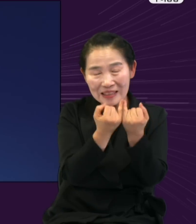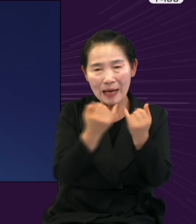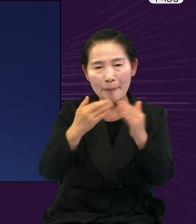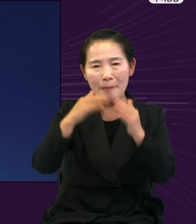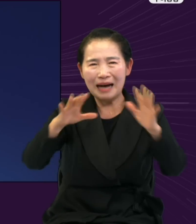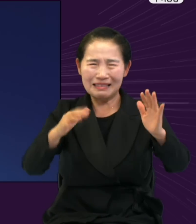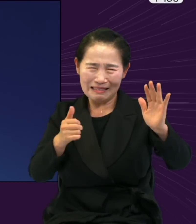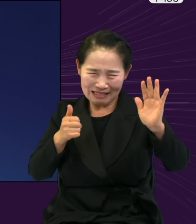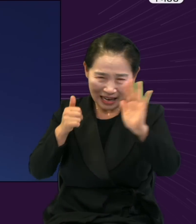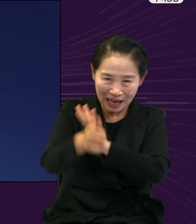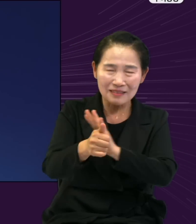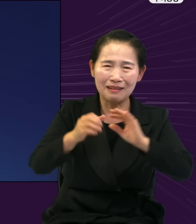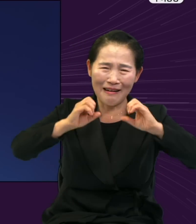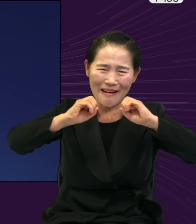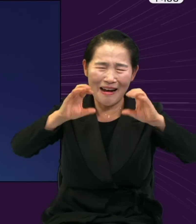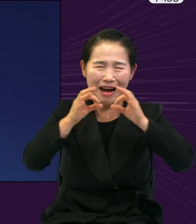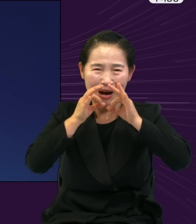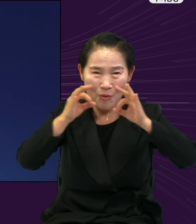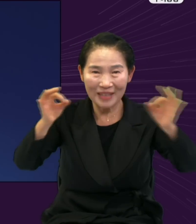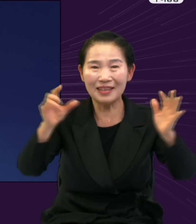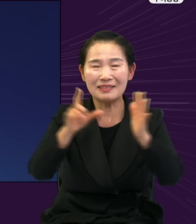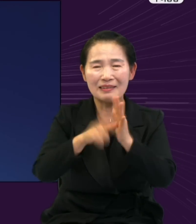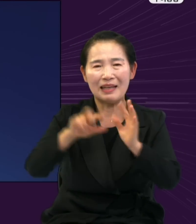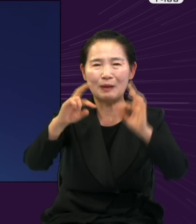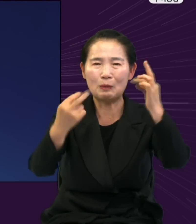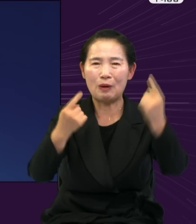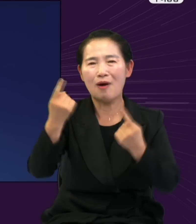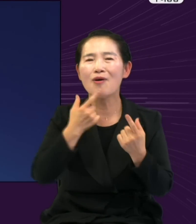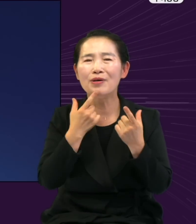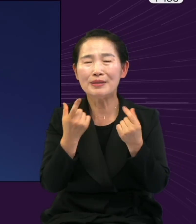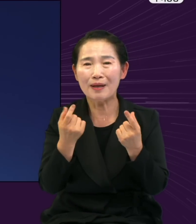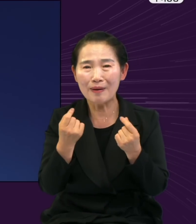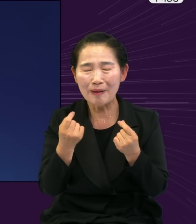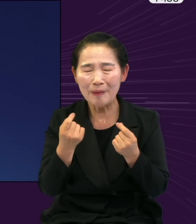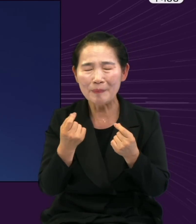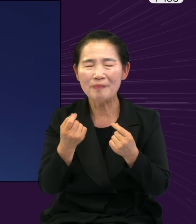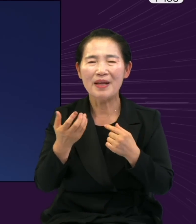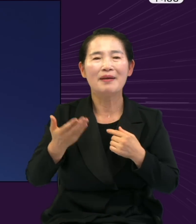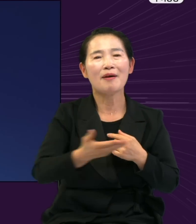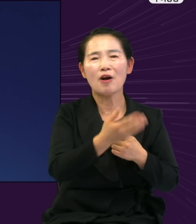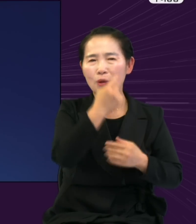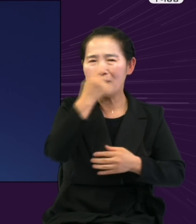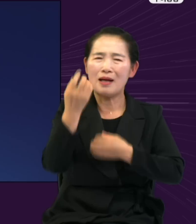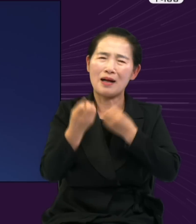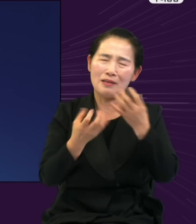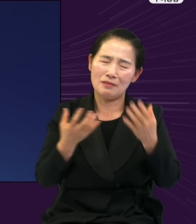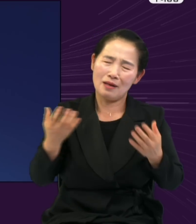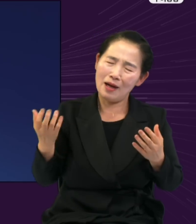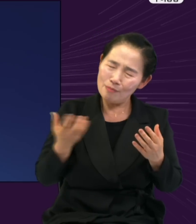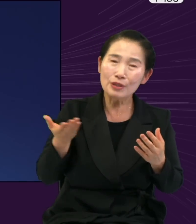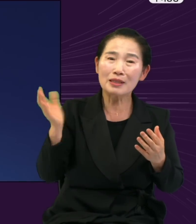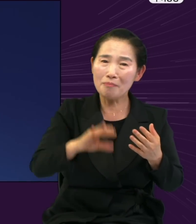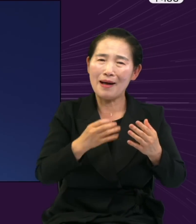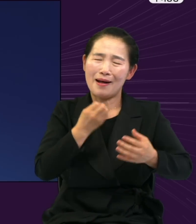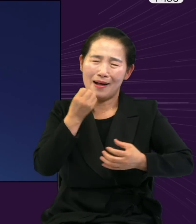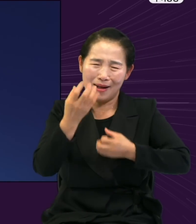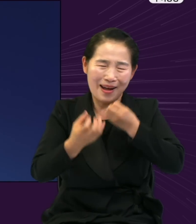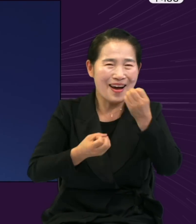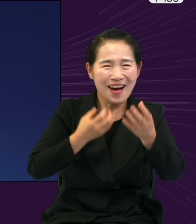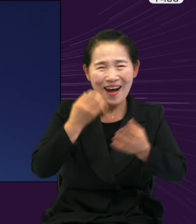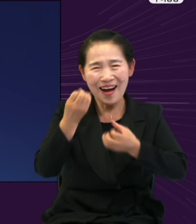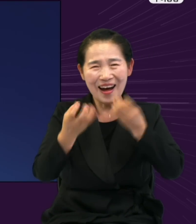주께로 돌아온 것처럼 이 땅의 사람들이 여러분의 그 아픔의 간증을 통해 주께로 돌아오게 될